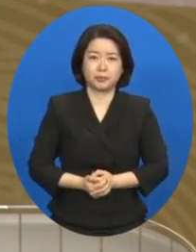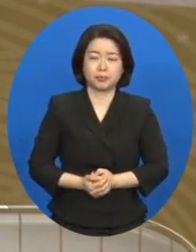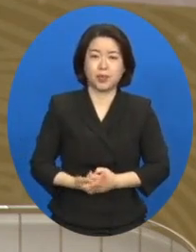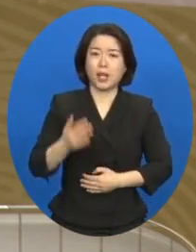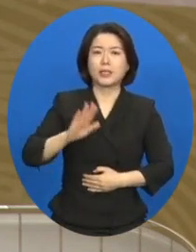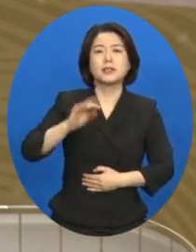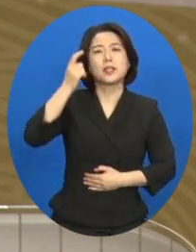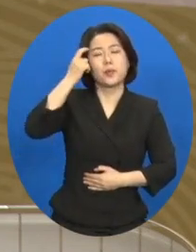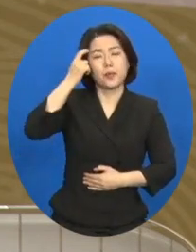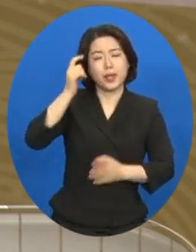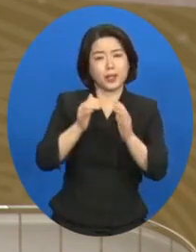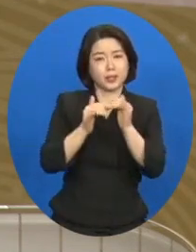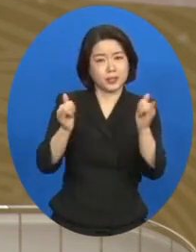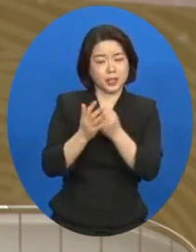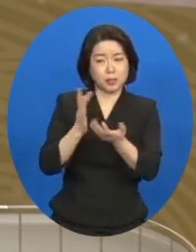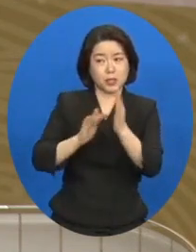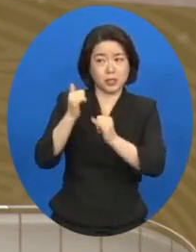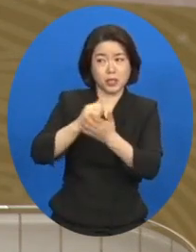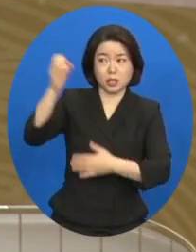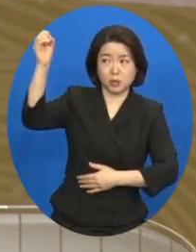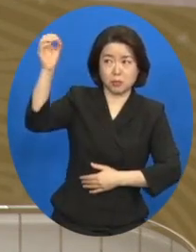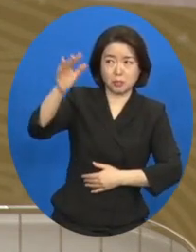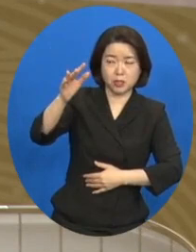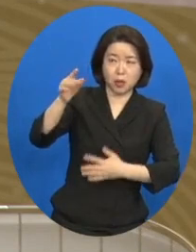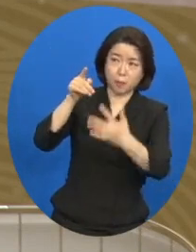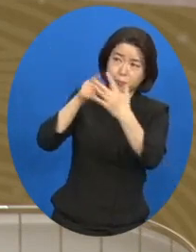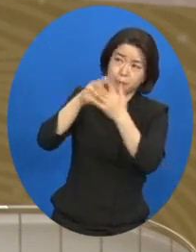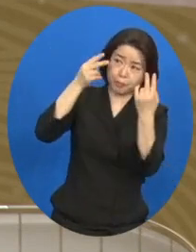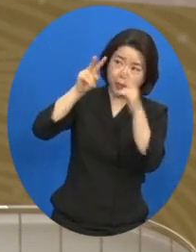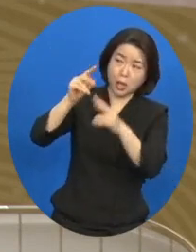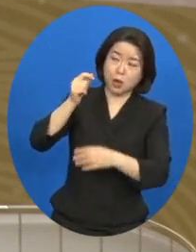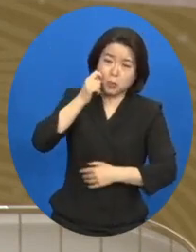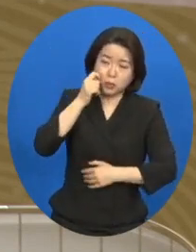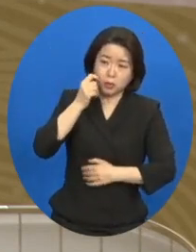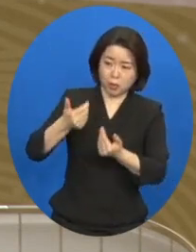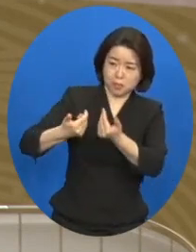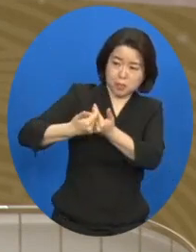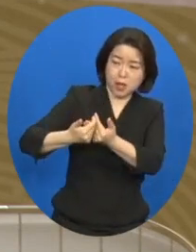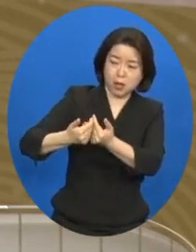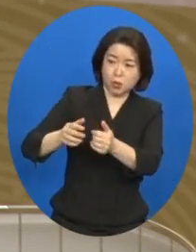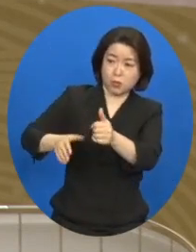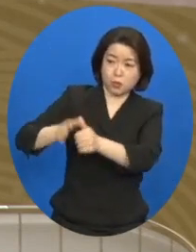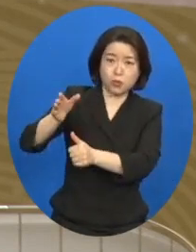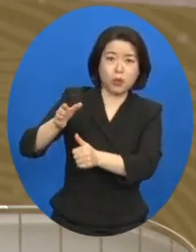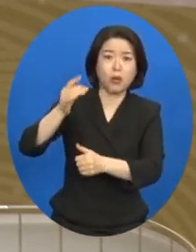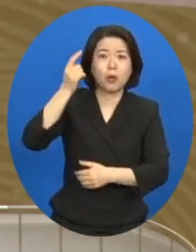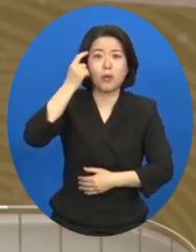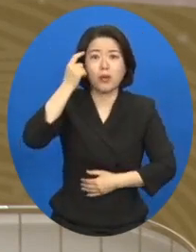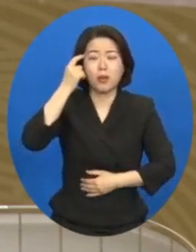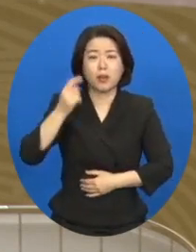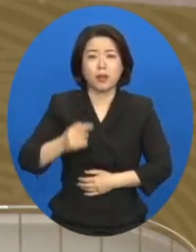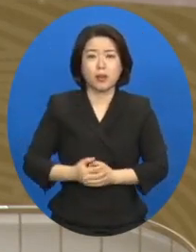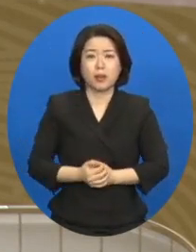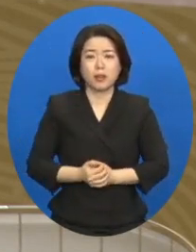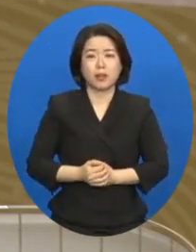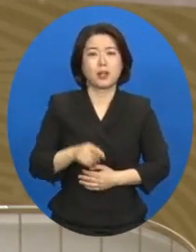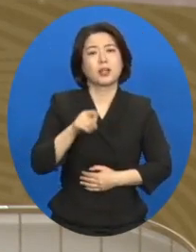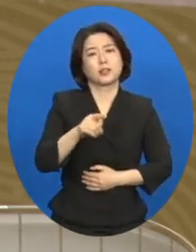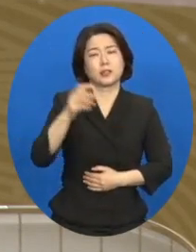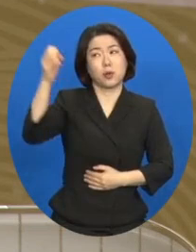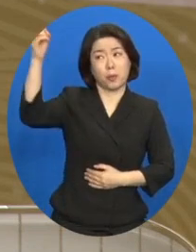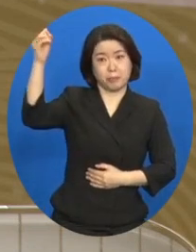근데 왜 사람들은 예수님이 비친 걸 알아보지도 못하고 배척도 하고 죽이기까지 했나요? 그건